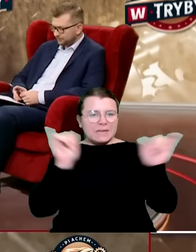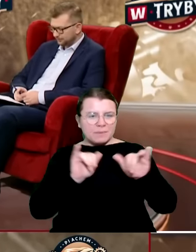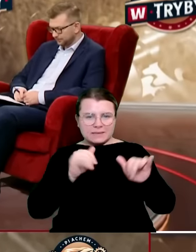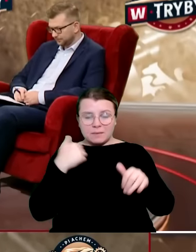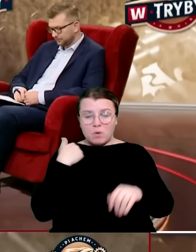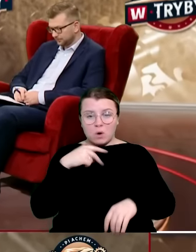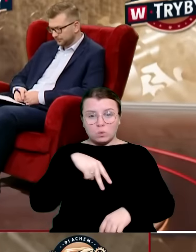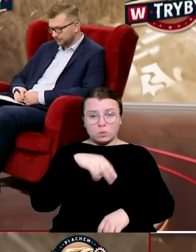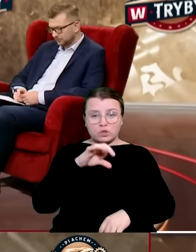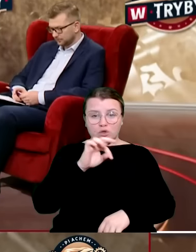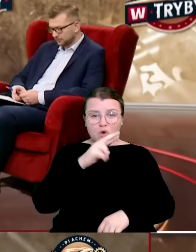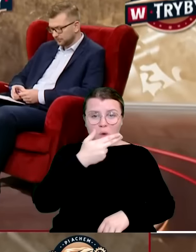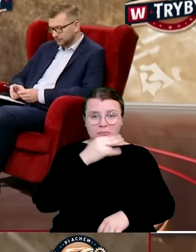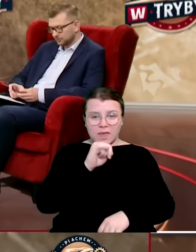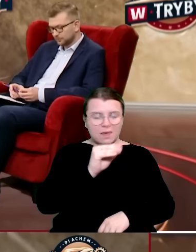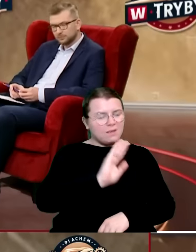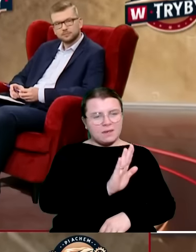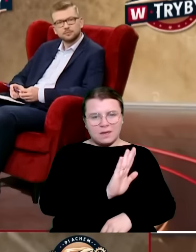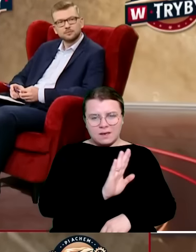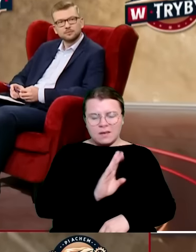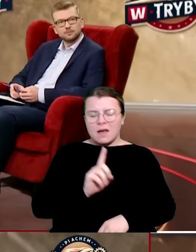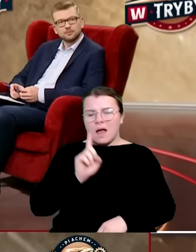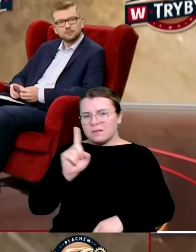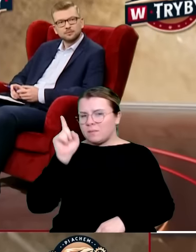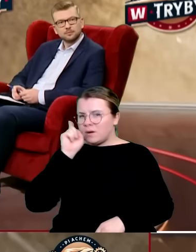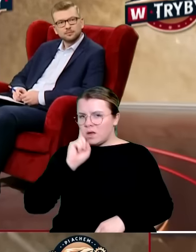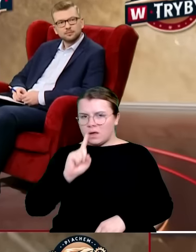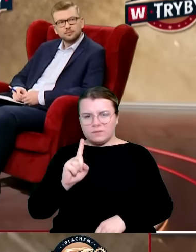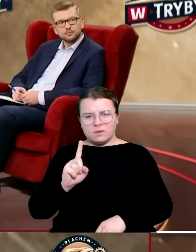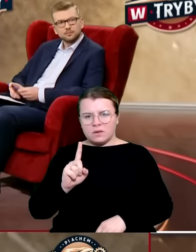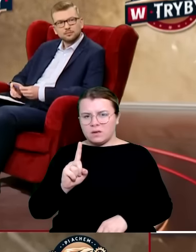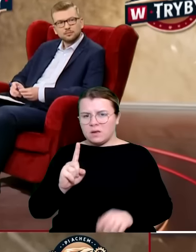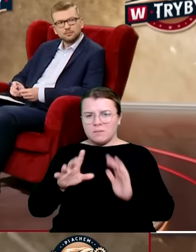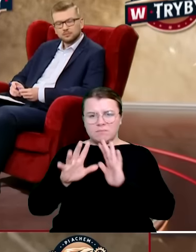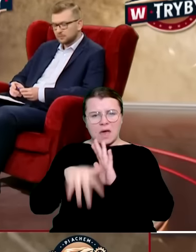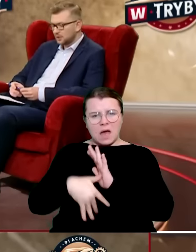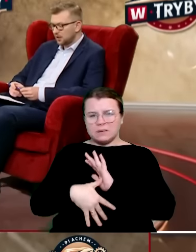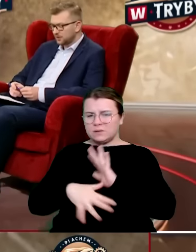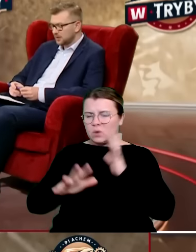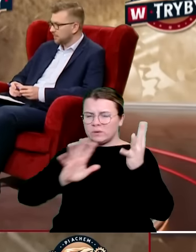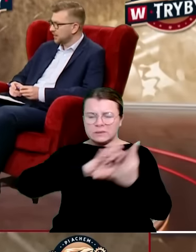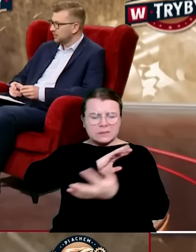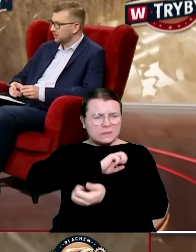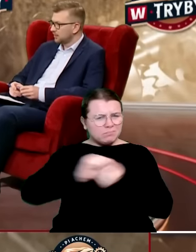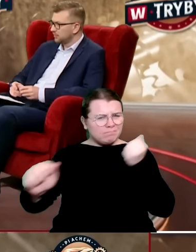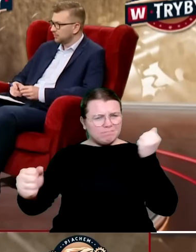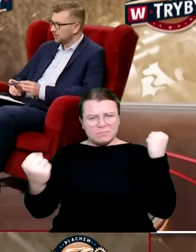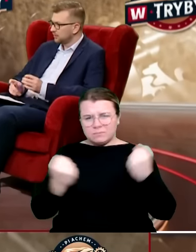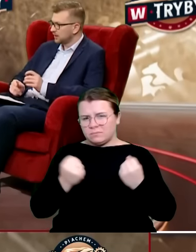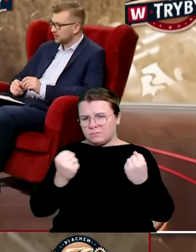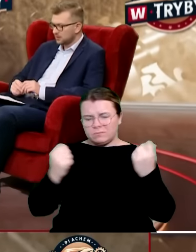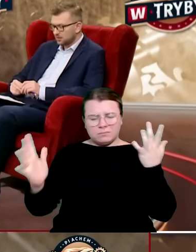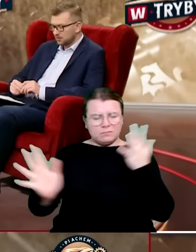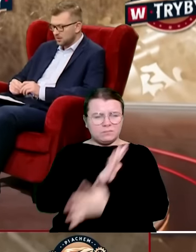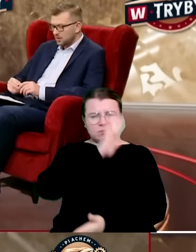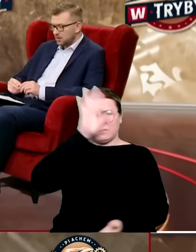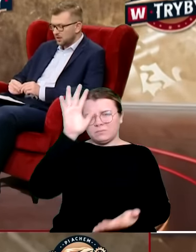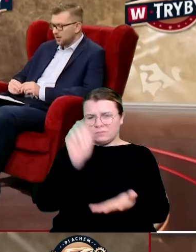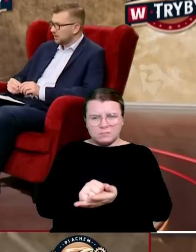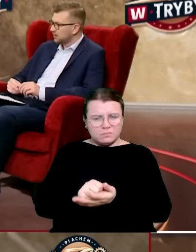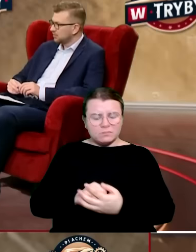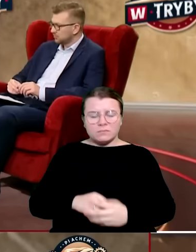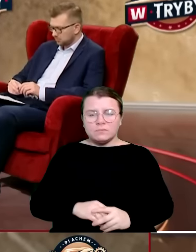po prostu tam naprawdę tak zdewastowanego miasta to ja nie widziałem. To po prostu... Nie, no to jest Armagedon. To jest naprawdę